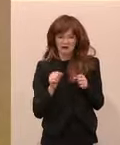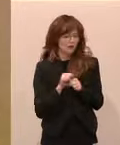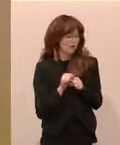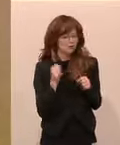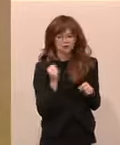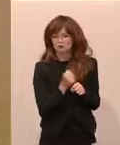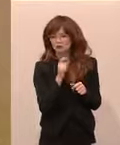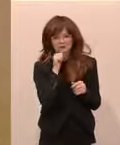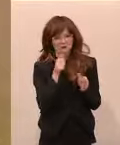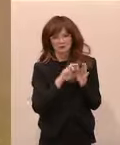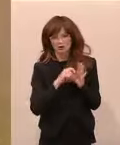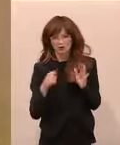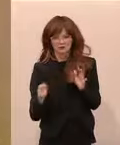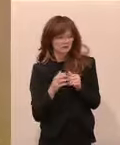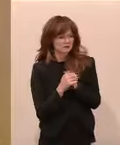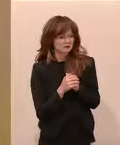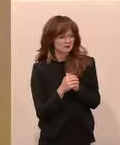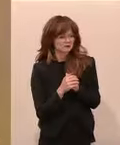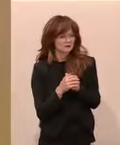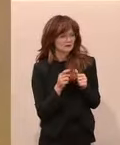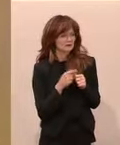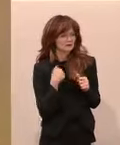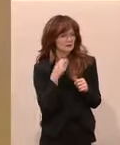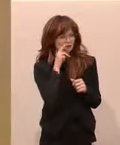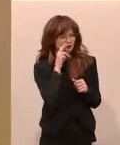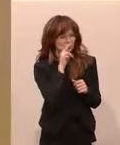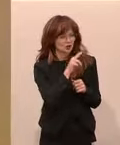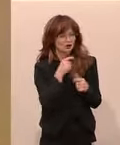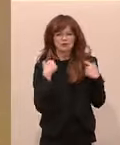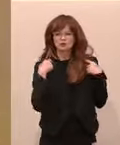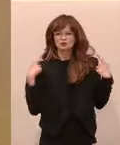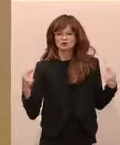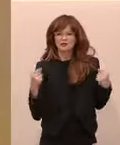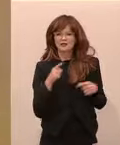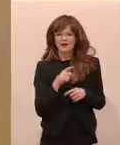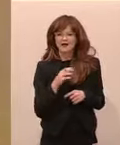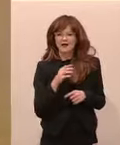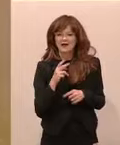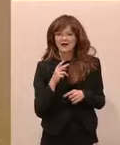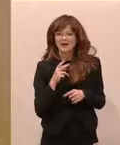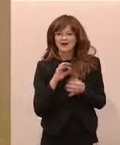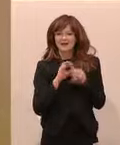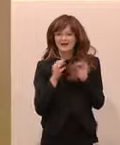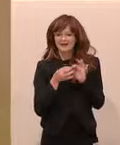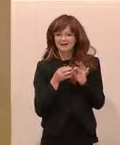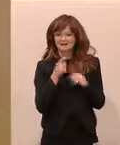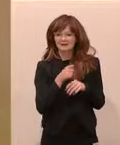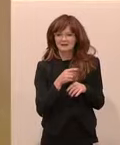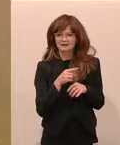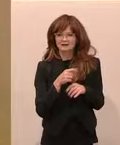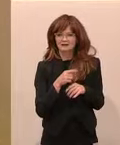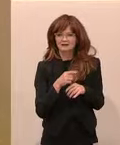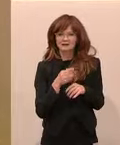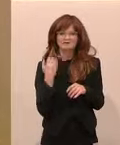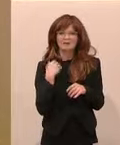den Personalvertreter und Funktionär der SPÖ in Kärnten anschaue, der unseren Bundeskanzler auf das Wüsteste